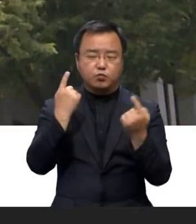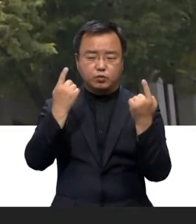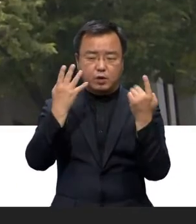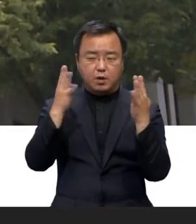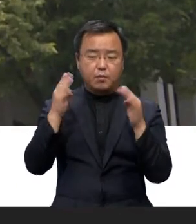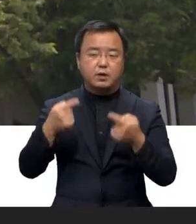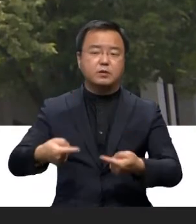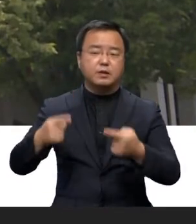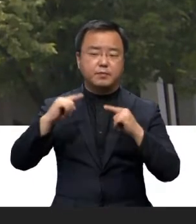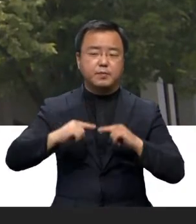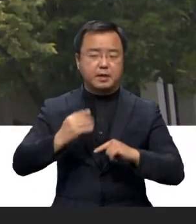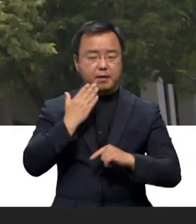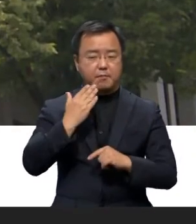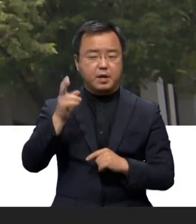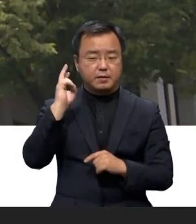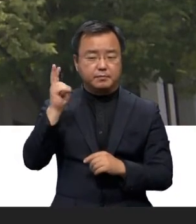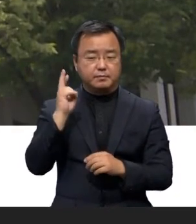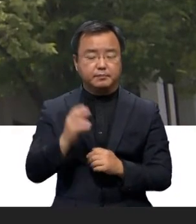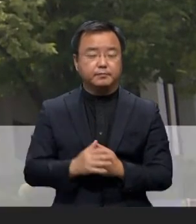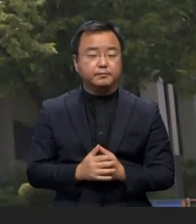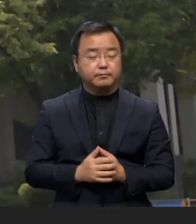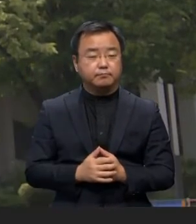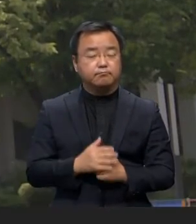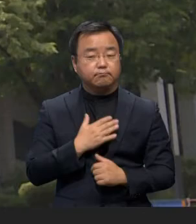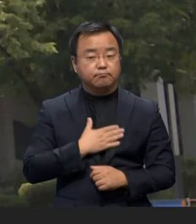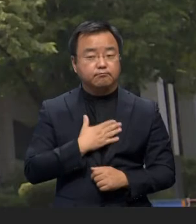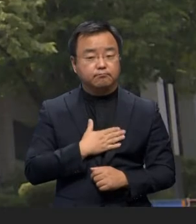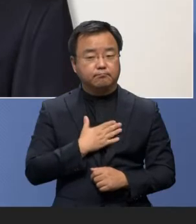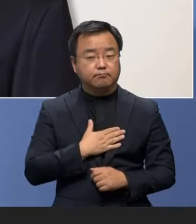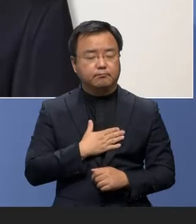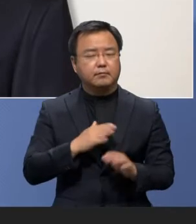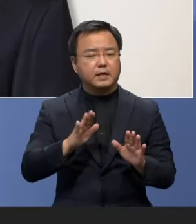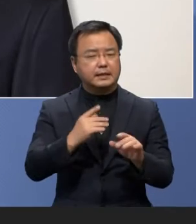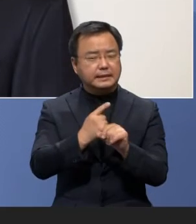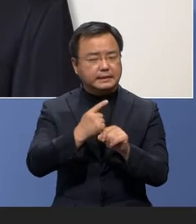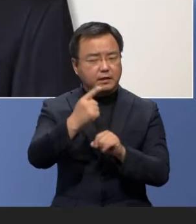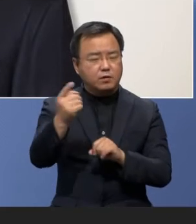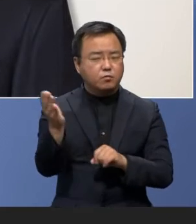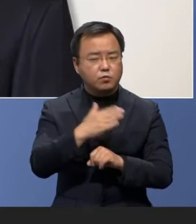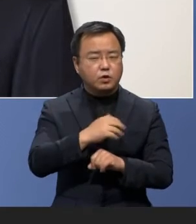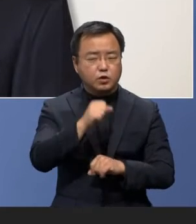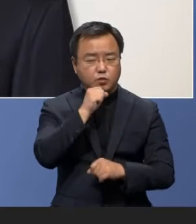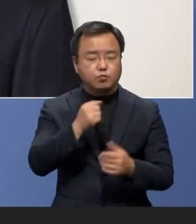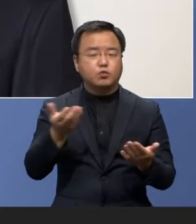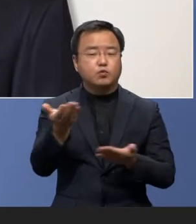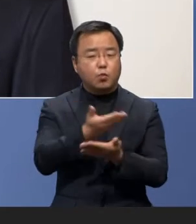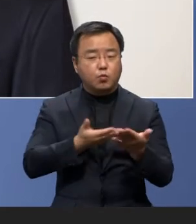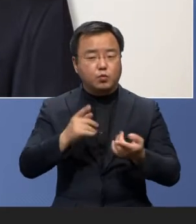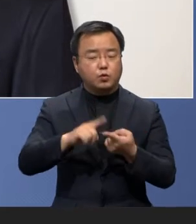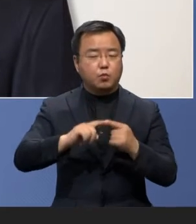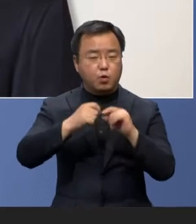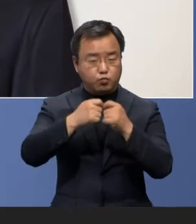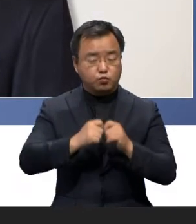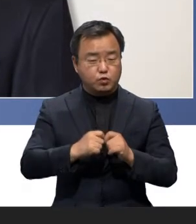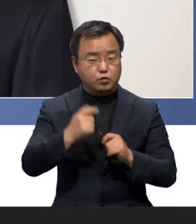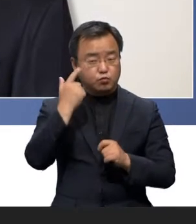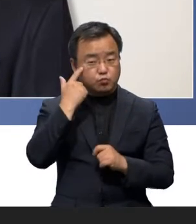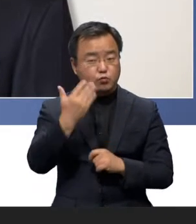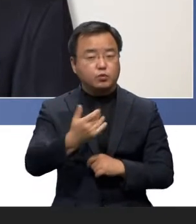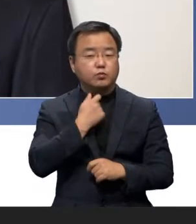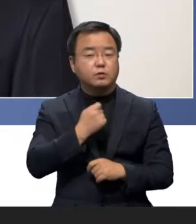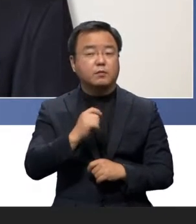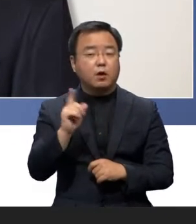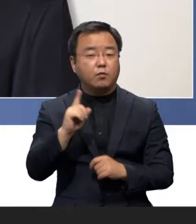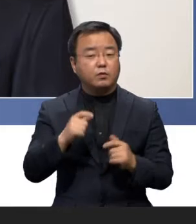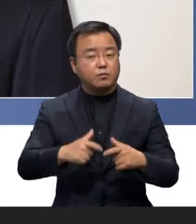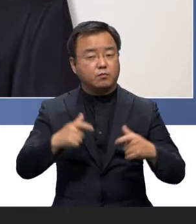거죠. 네. 그렇군요. 네. 자, 그러면은 이제 내년부터 진행되는 학점 교류에 대해서 구체적으로 좀 여쭤보고 싶은데 얼마나